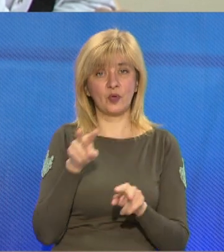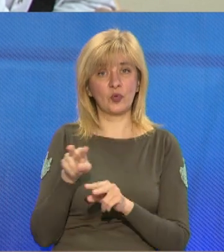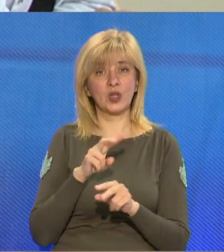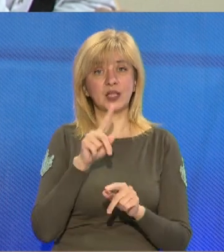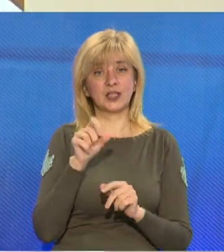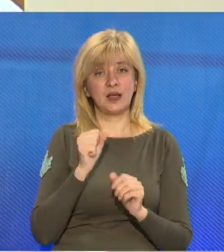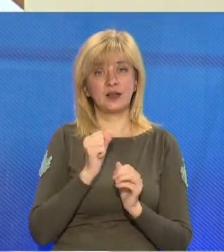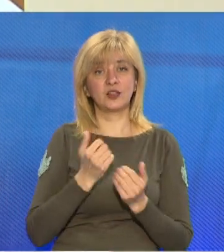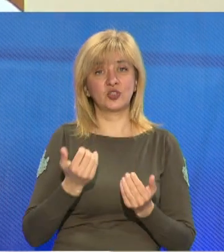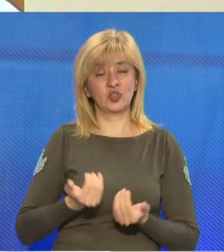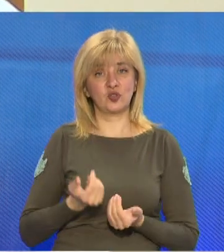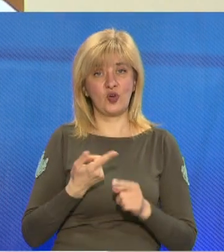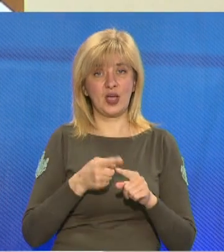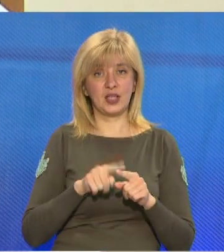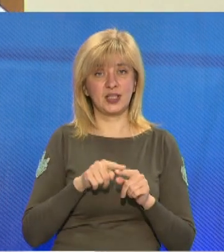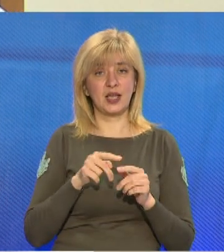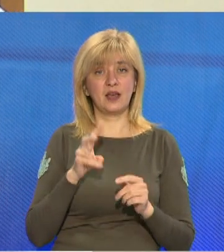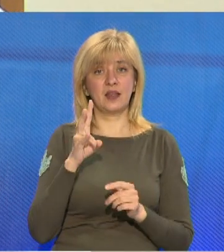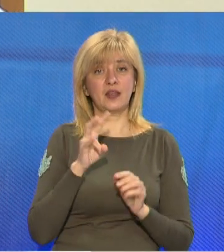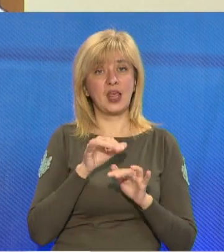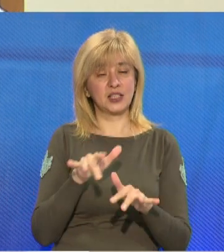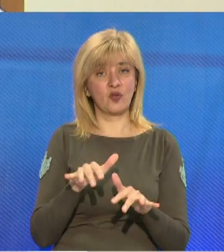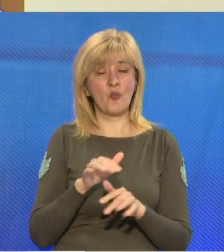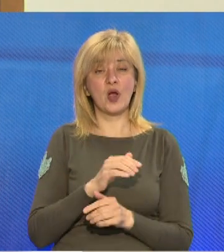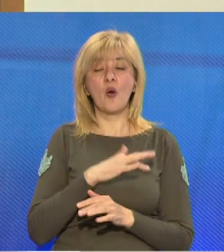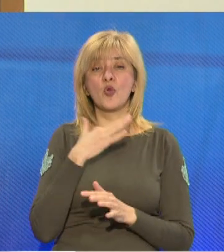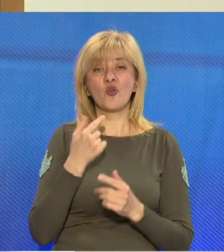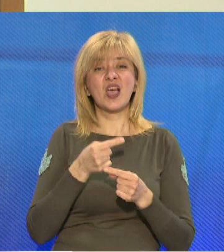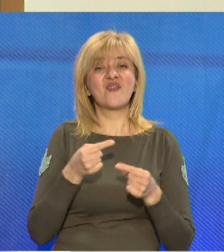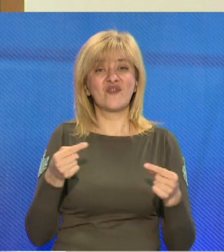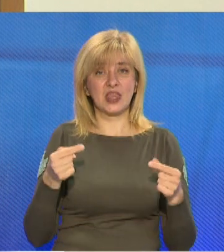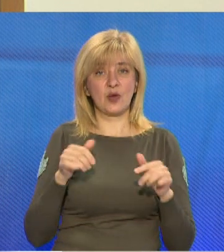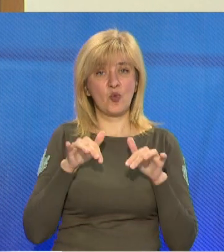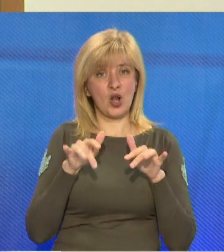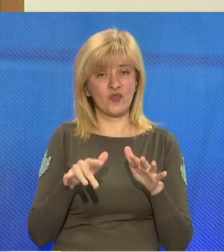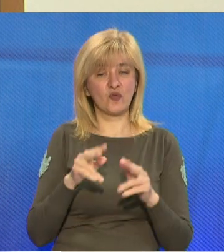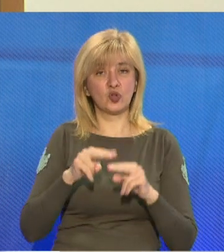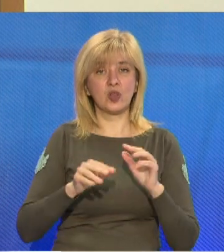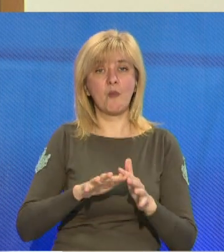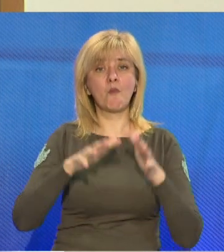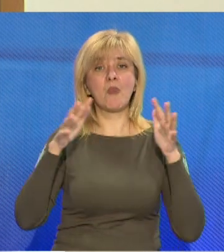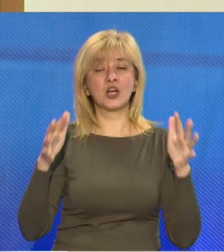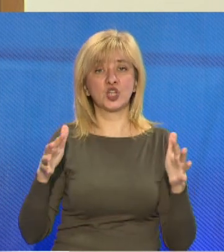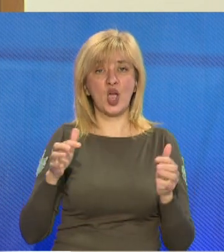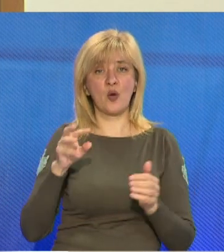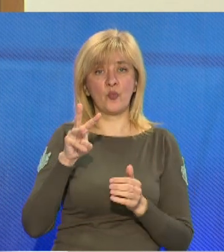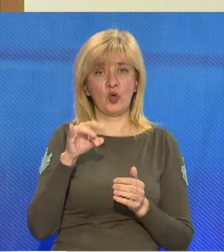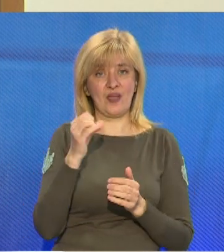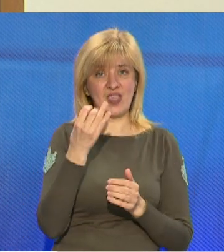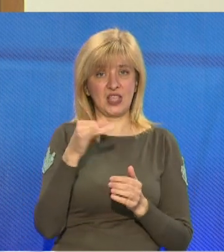гэтых насякомых. Многія віды муравьёв, они строят большие муравейнікі. І мы, обычные люди, видим только